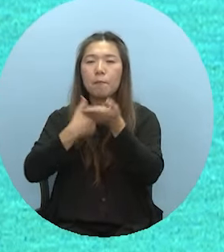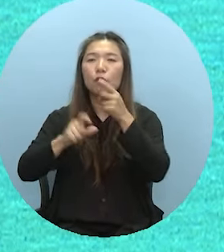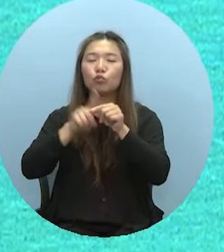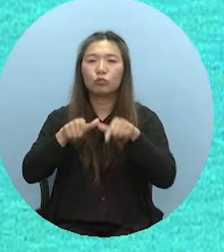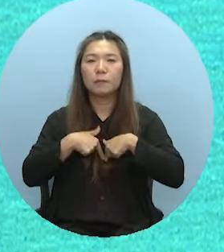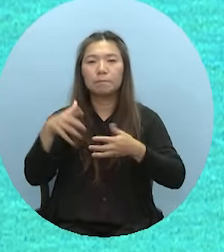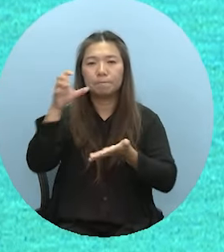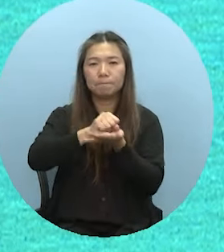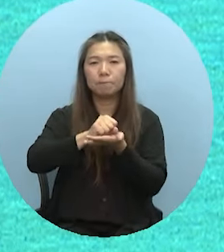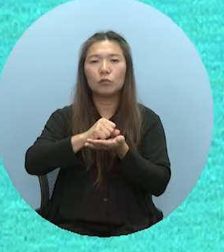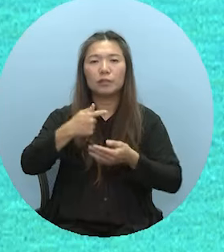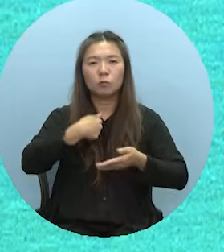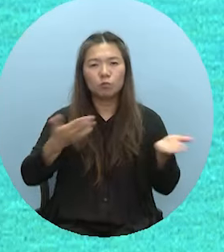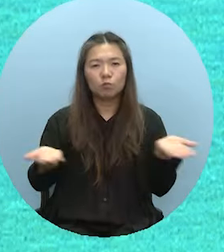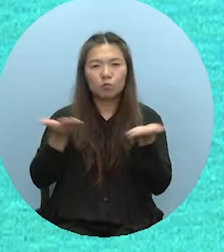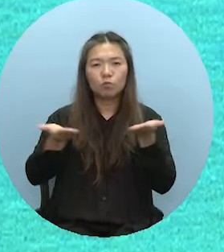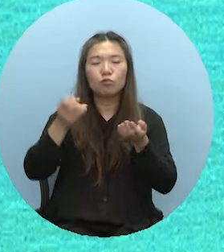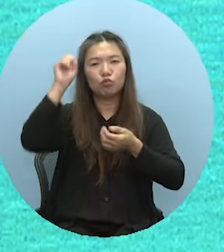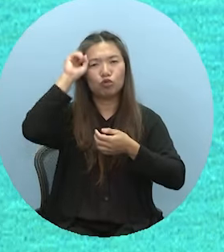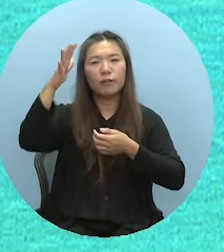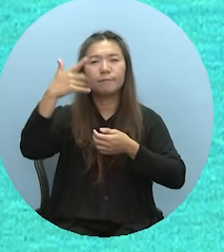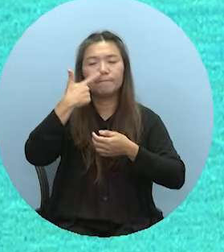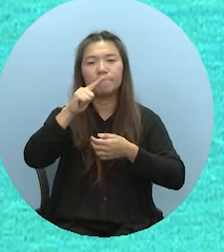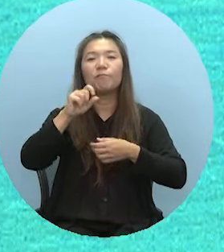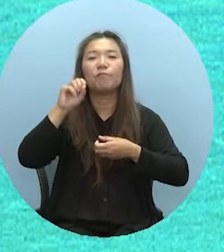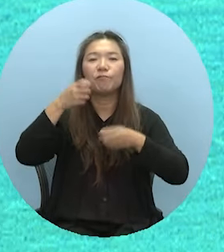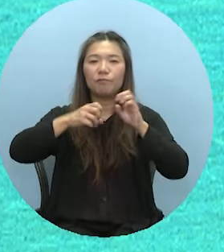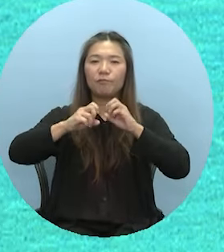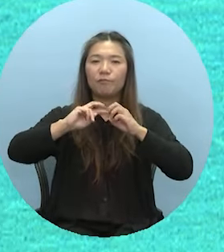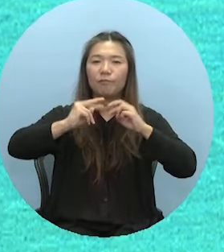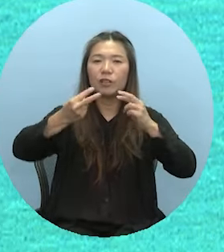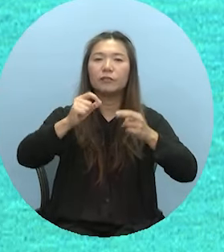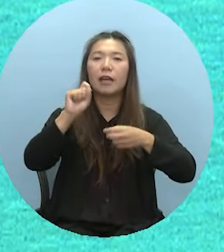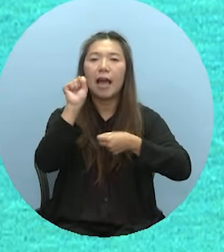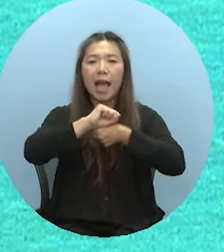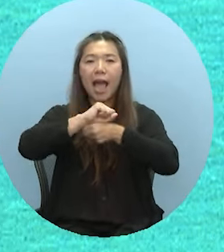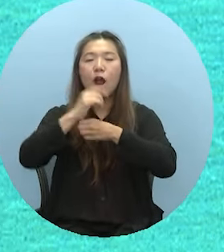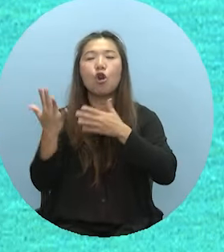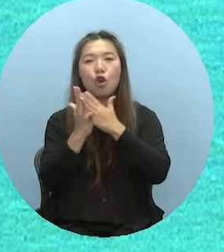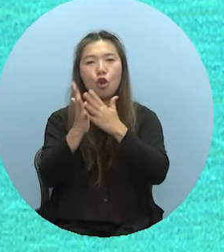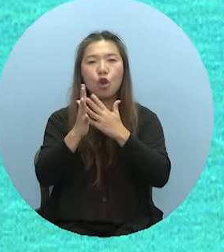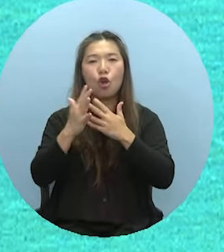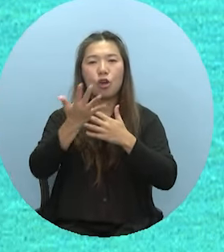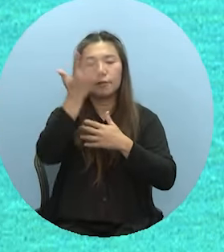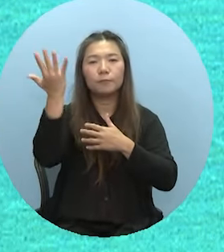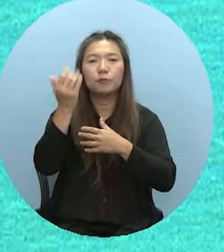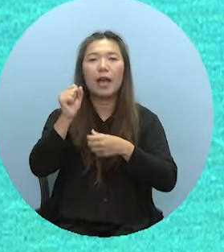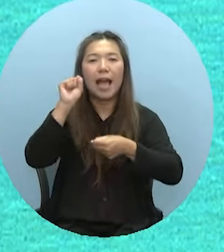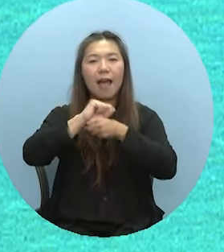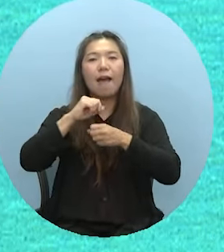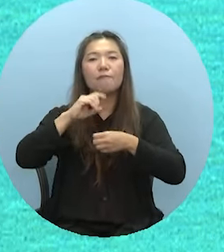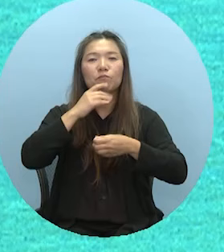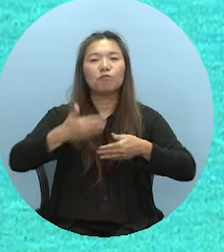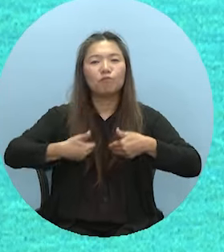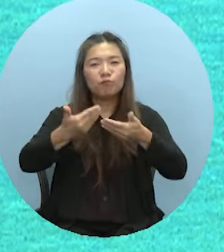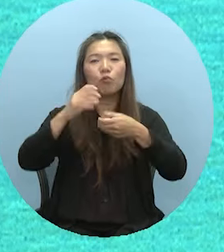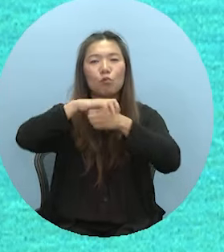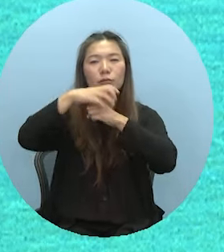位，並大力推動創科發展，加快旅遊業態升級，發揮國際優